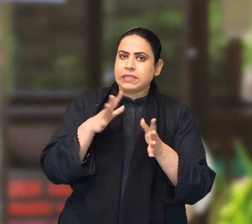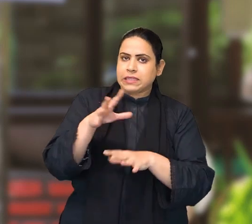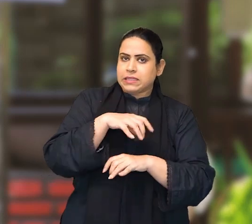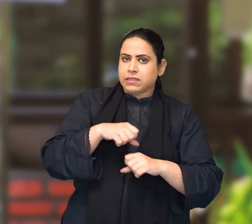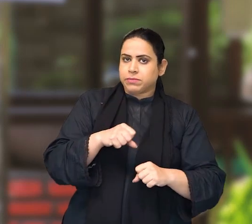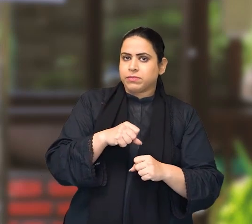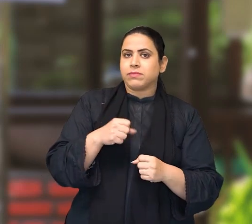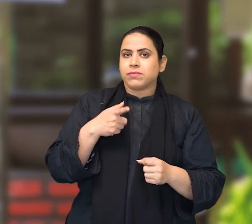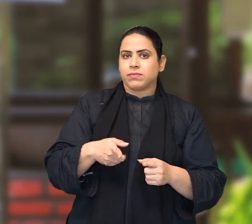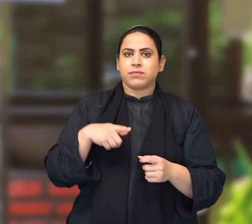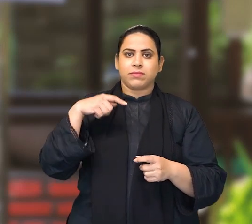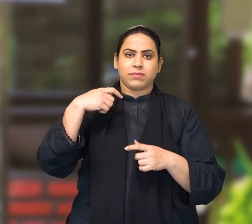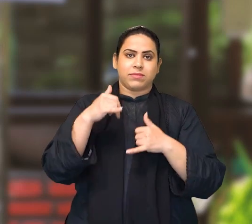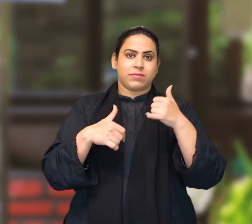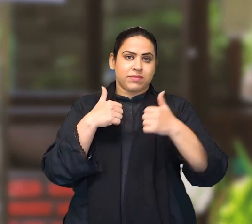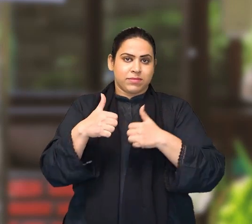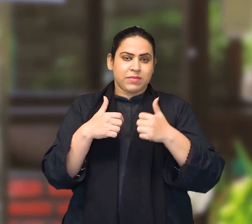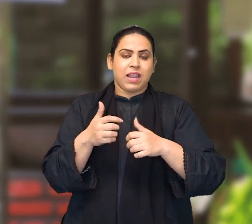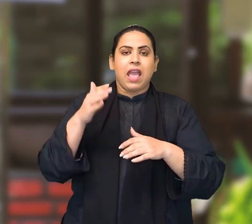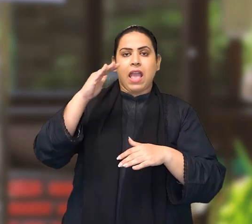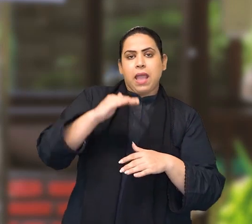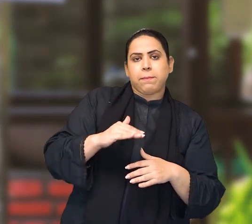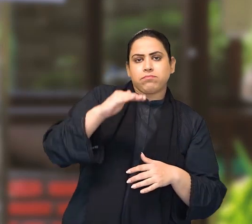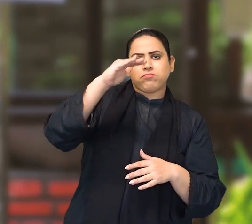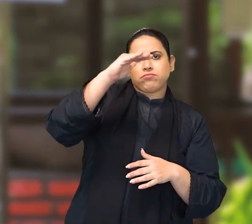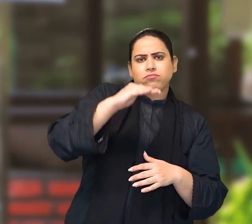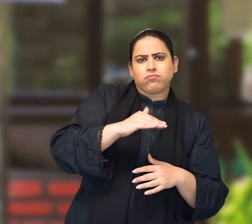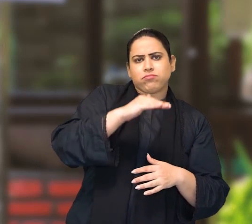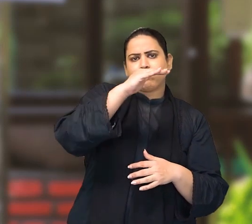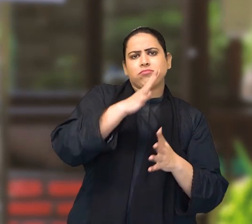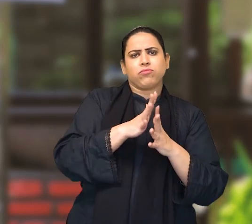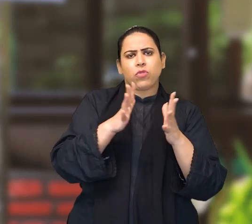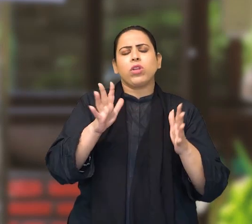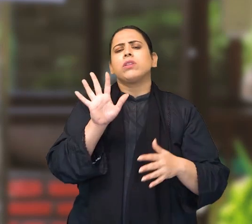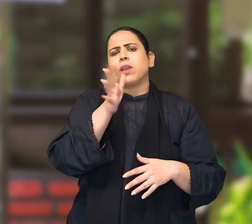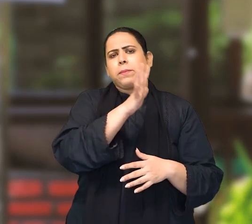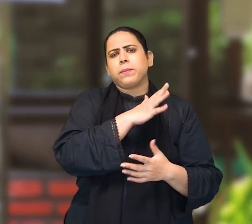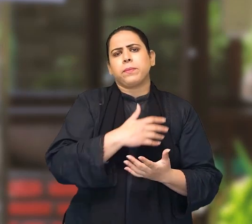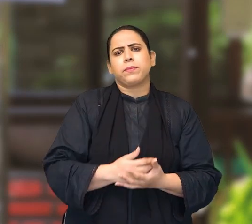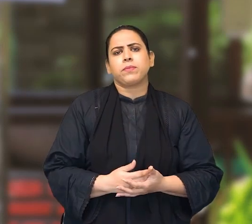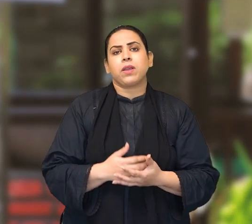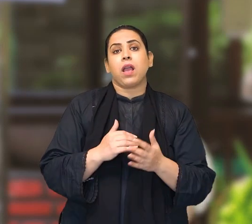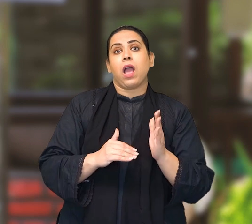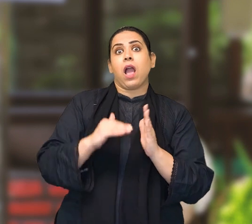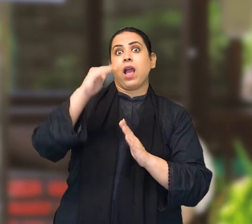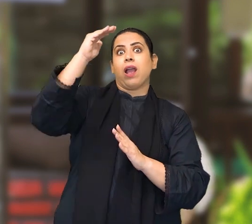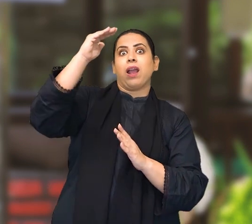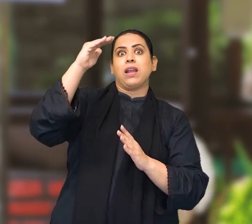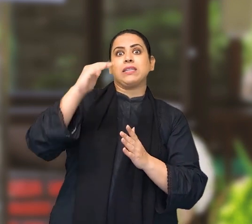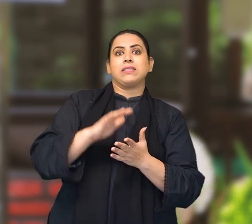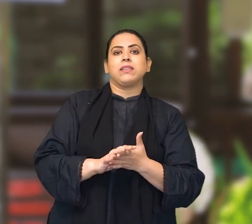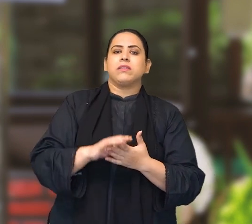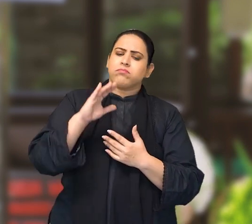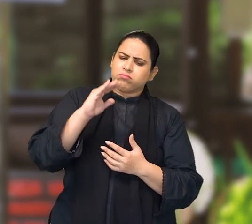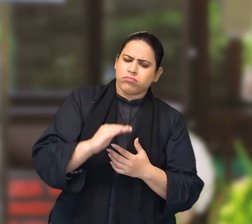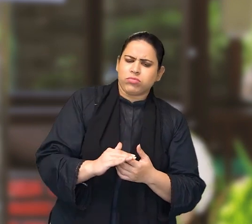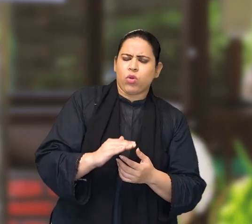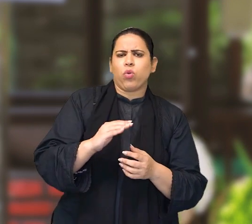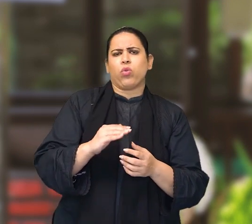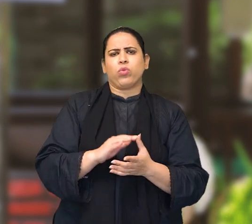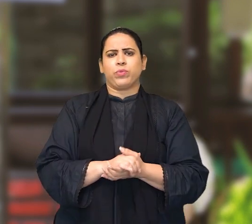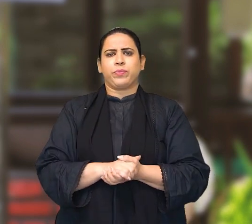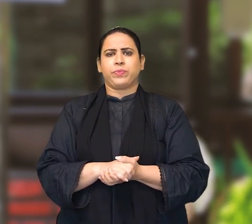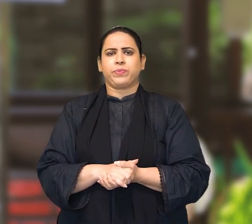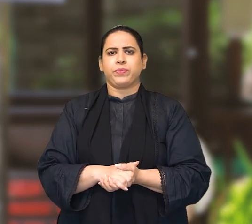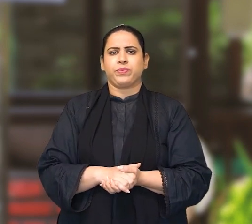सो रिगार्डिंग एक्सपीरियंस ऑफ दिस इंडस्ट्री, देयर आर लॉट ऑफ अप्स एंड डाउन्स बोथ. कभी कभी देयर आर लाइक हाई डेज एंड देयर आर सम